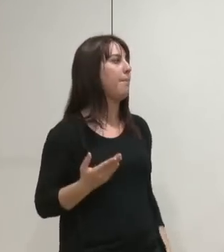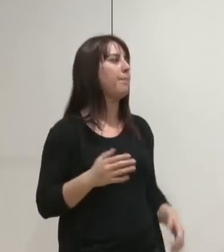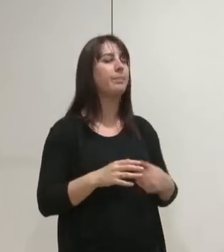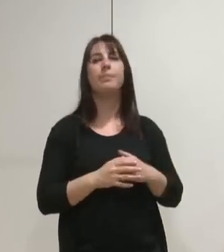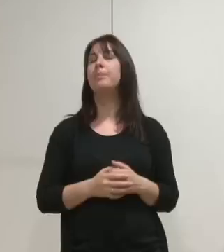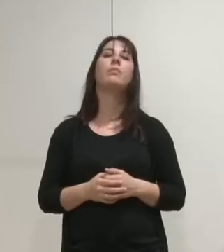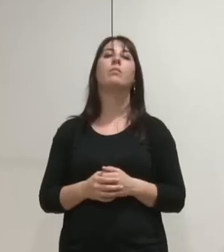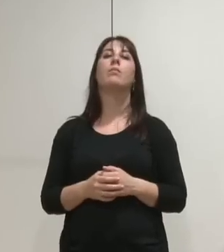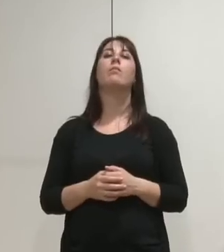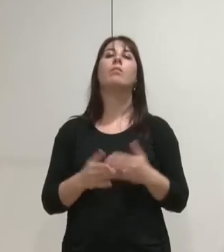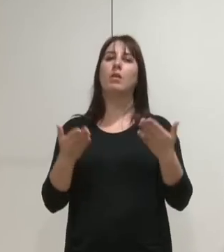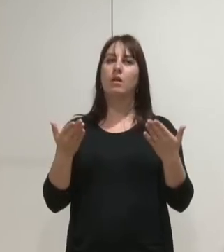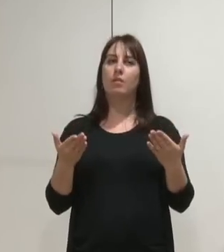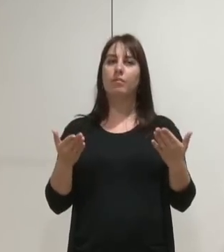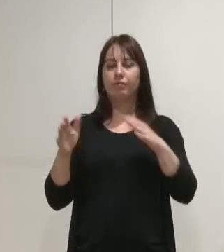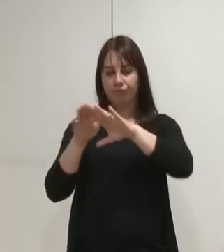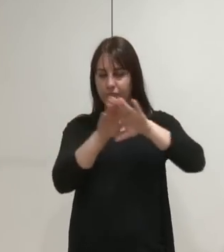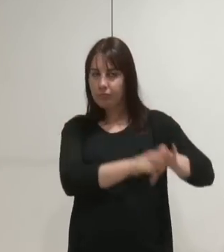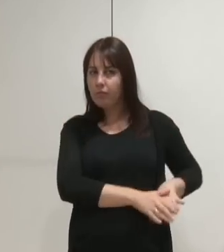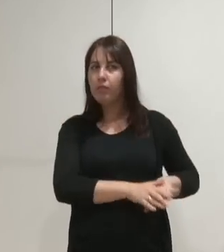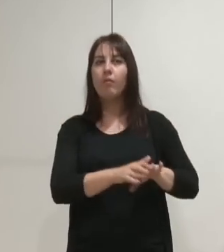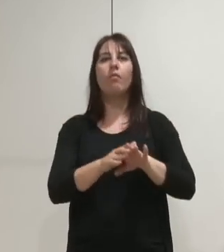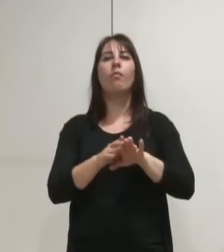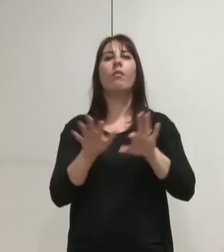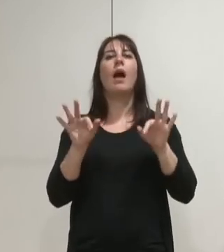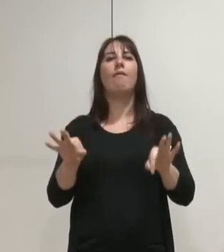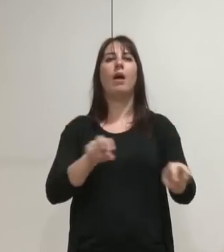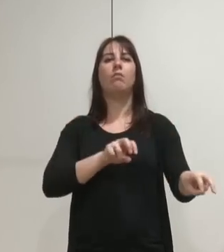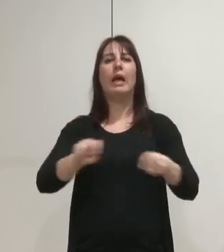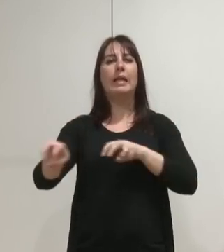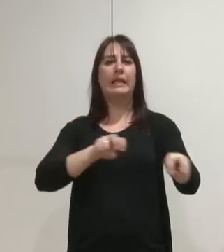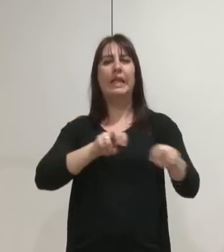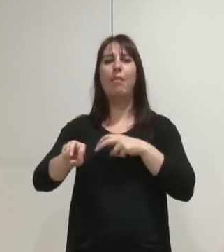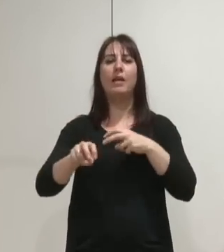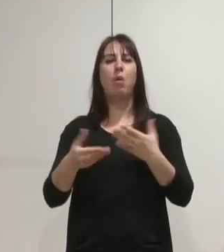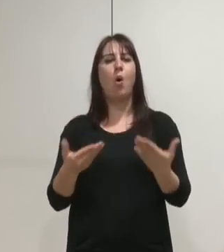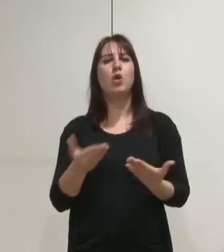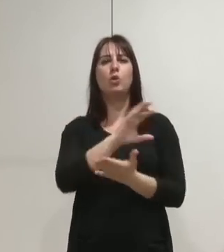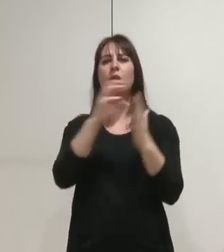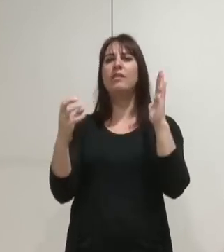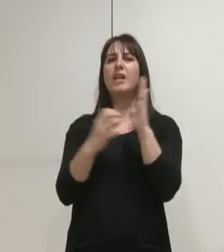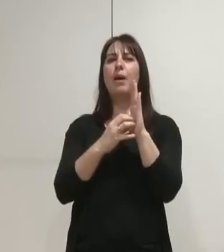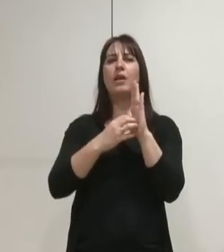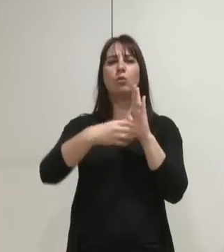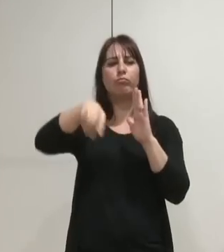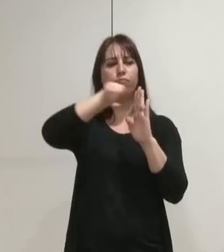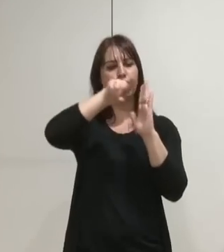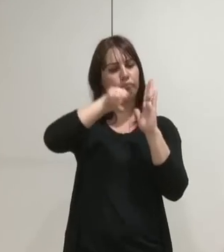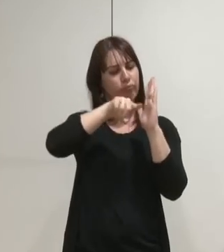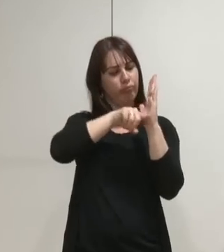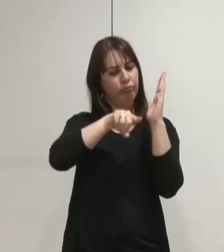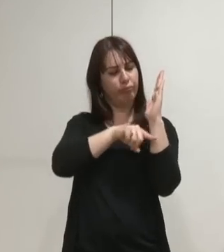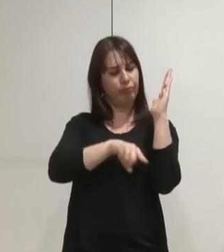revenir à euh les déplacements qui sont pointés dans ce dans la